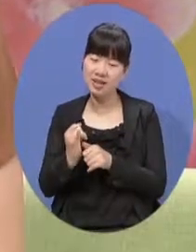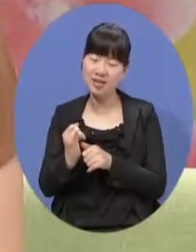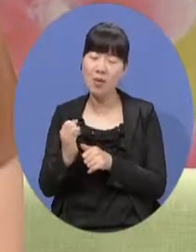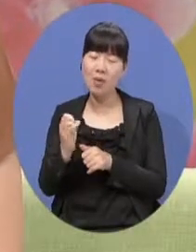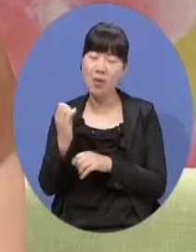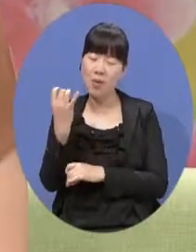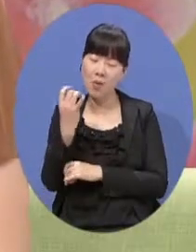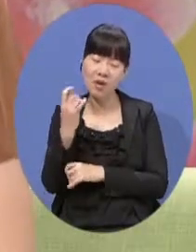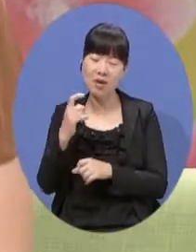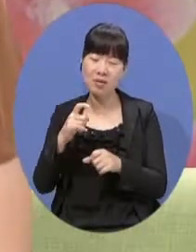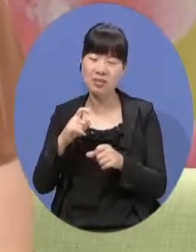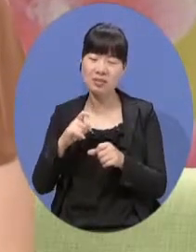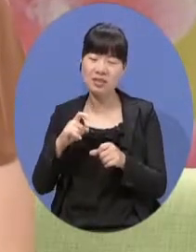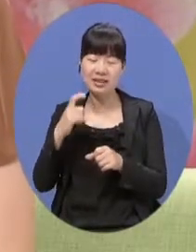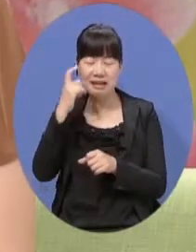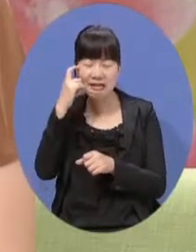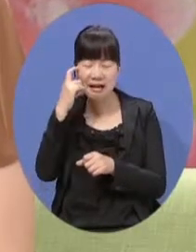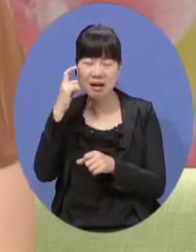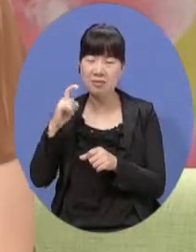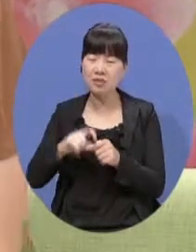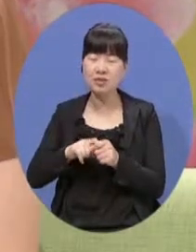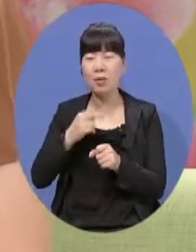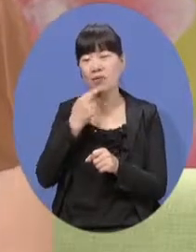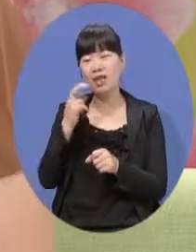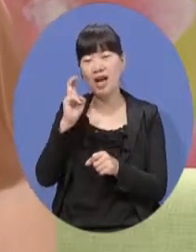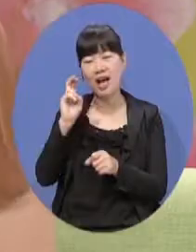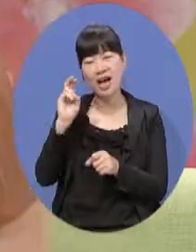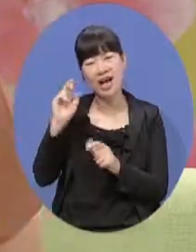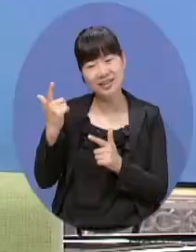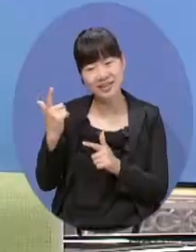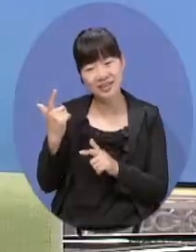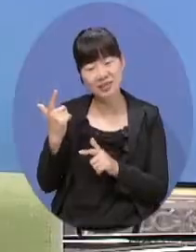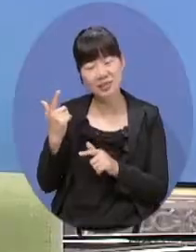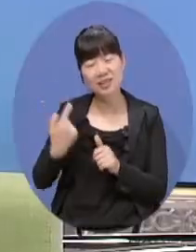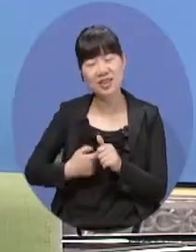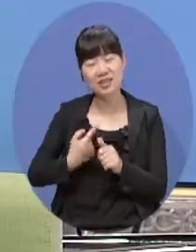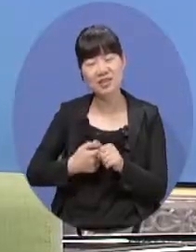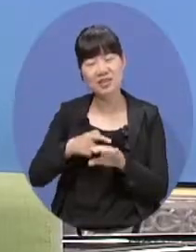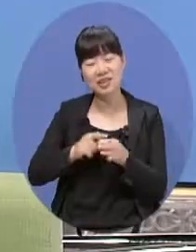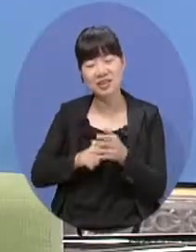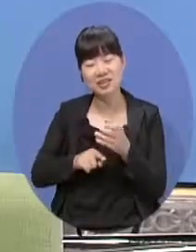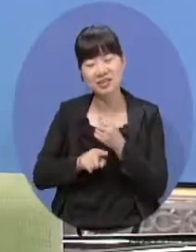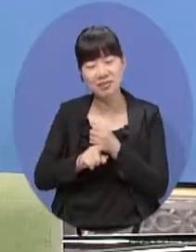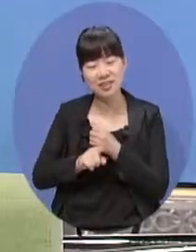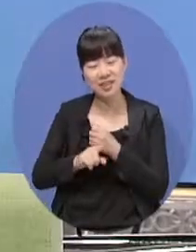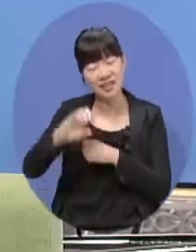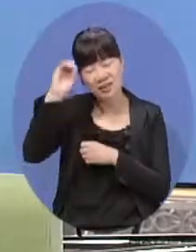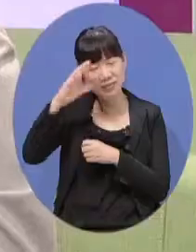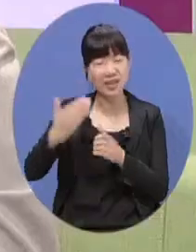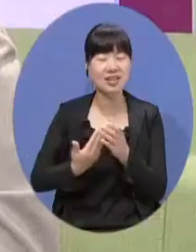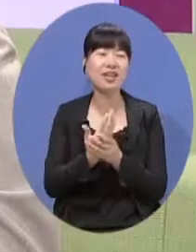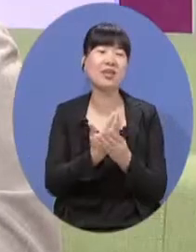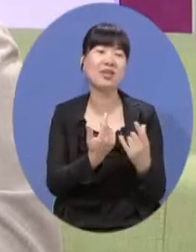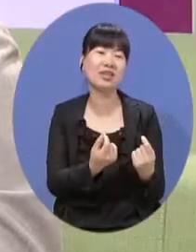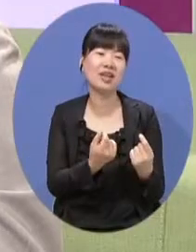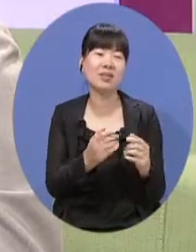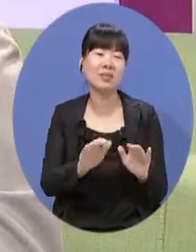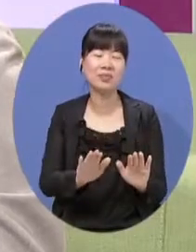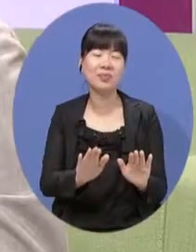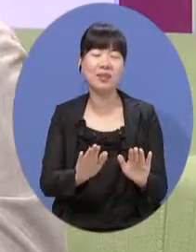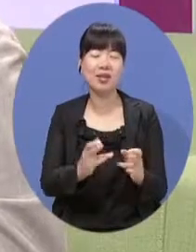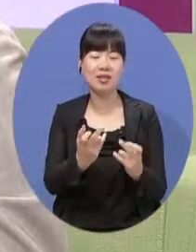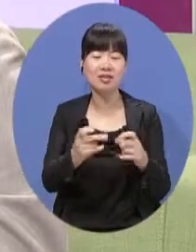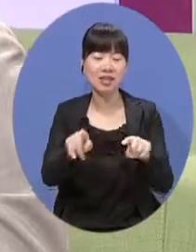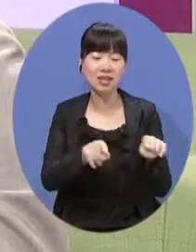얘기하진 않았을 거예요. 모르고 튀어나오는 거예요 진심이. 아내가 진심이 튀어나와서 닮은 것 같아요. 많은 부모님들이 형제간 다툼이 형제간의 다툼이라고 네.